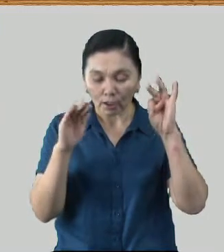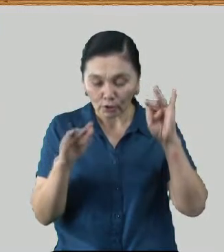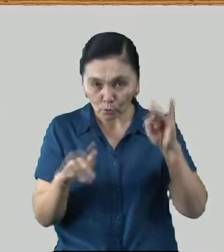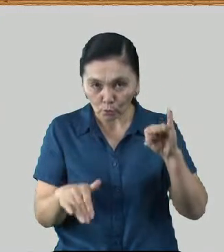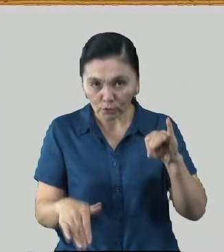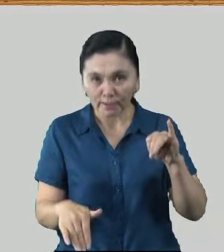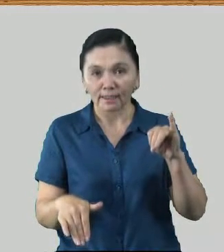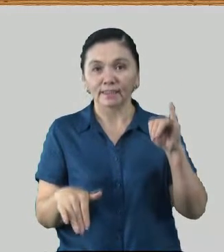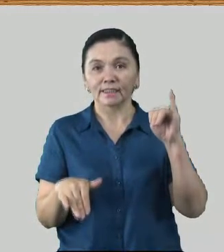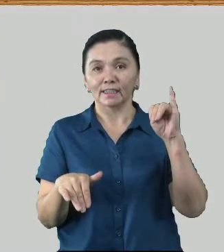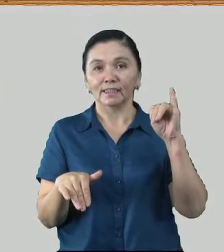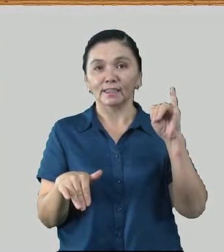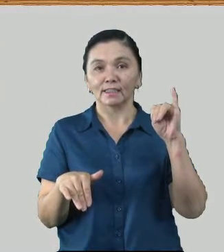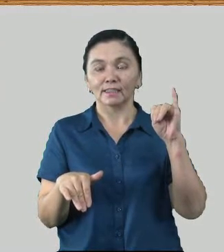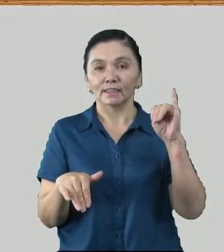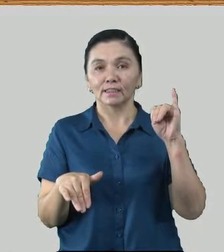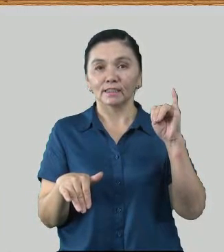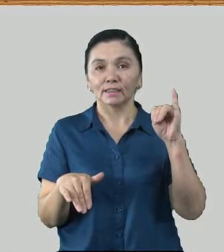Нагнулся. Три.